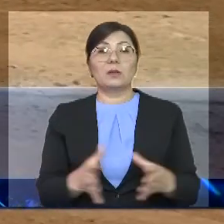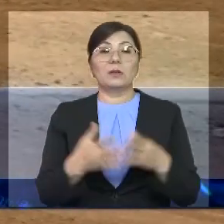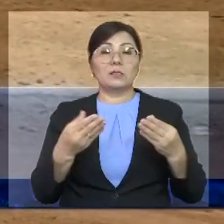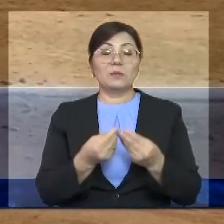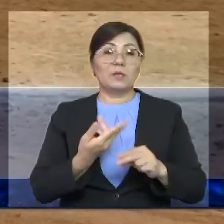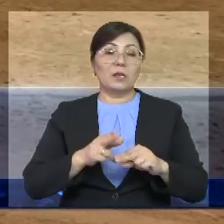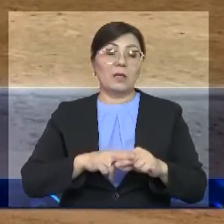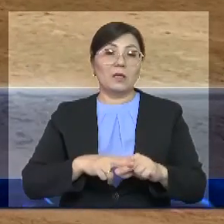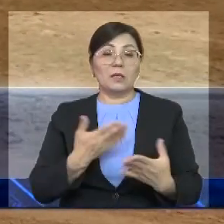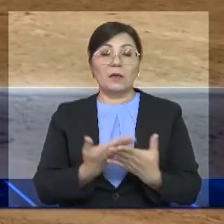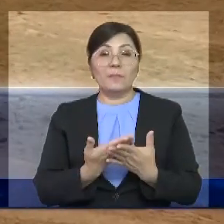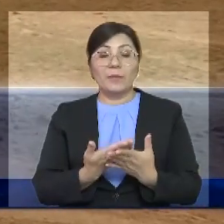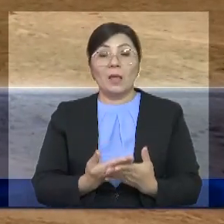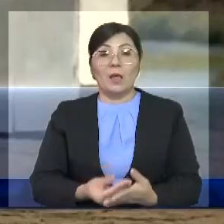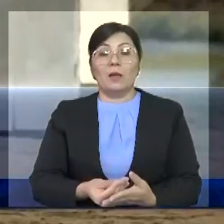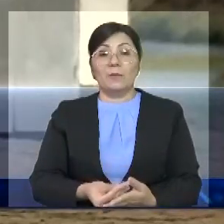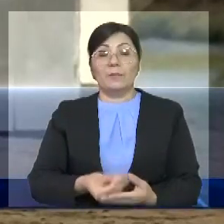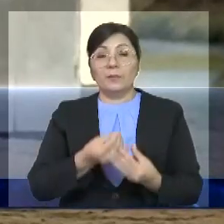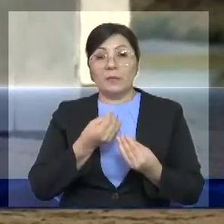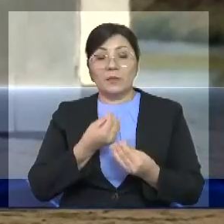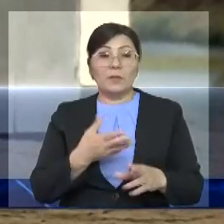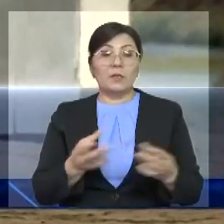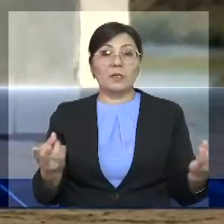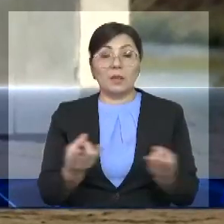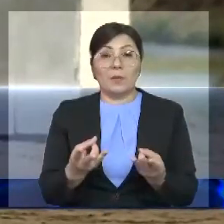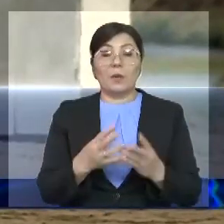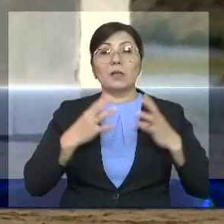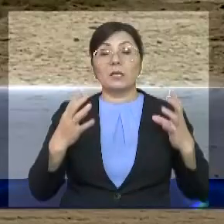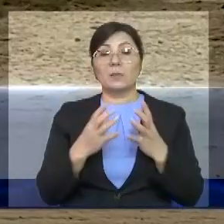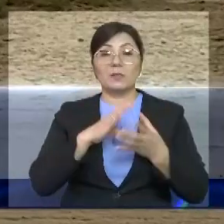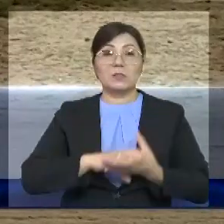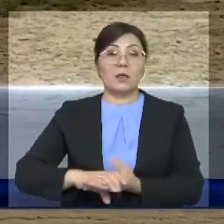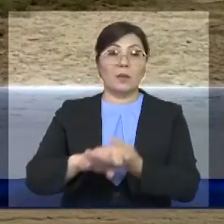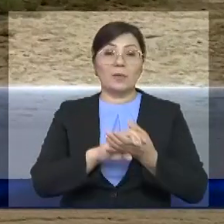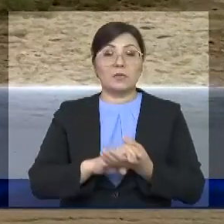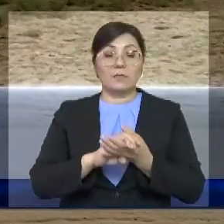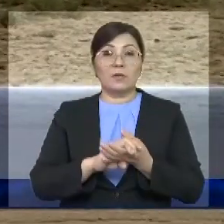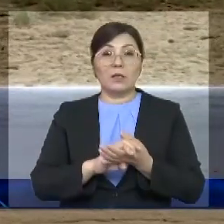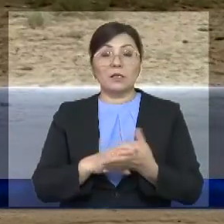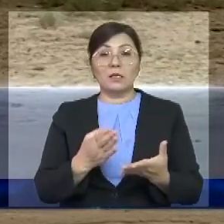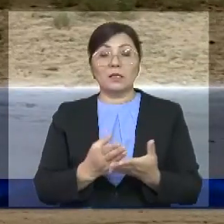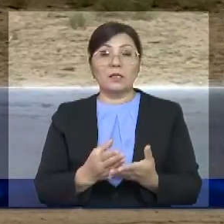огорчает местных жителей. Поэтому необходимо сохранять единство и следовать примеру тех, кому не